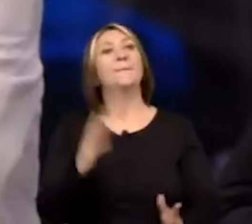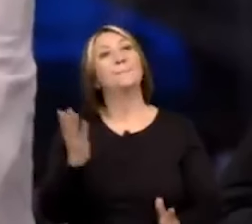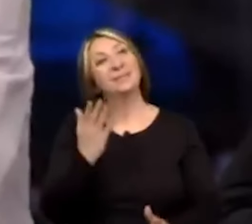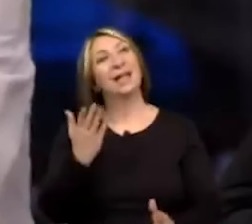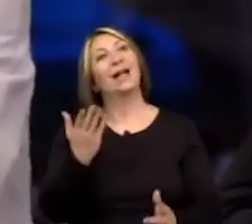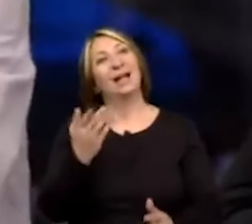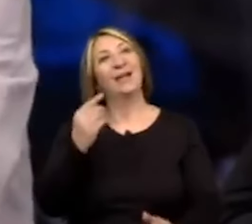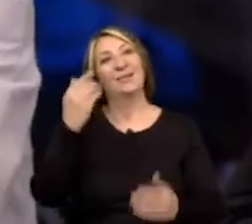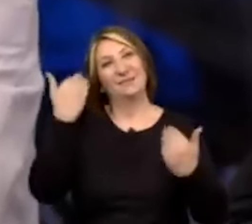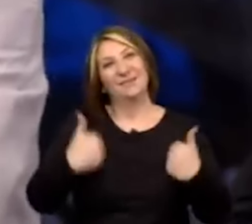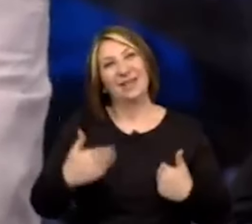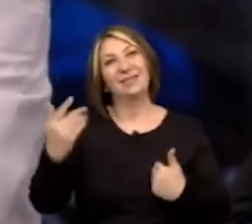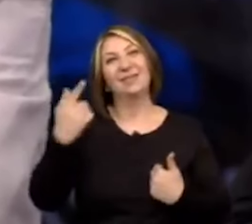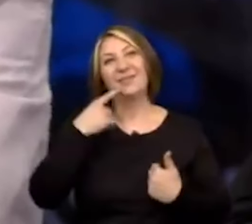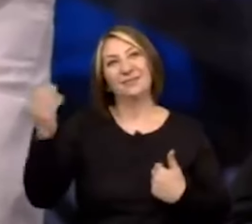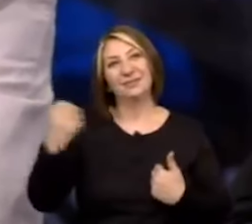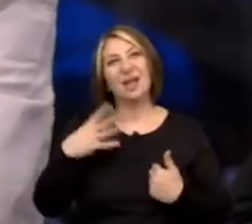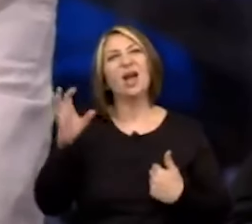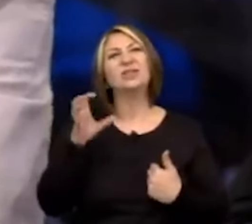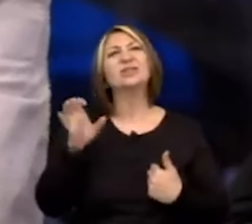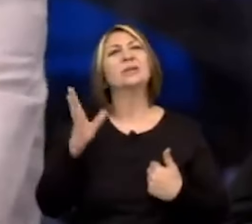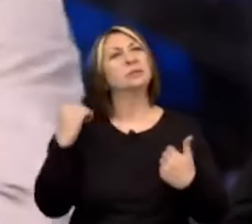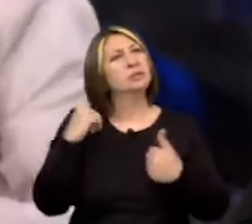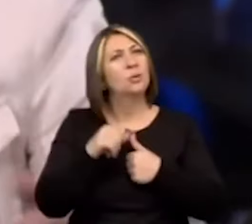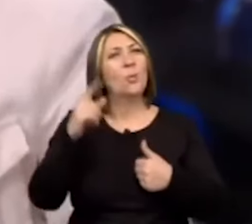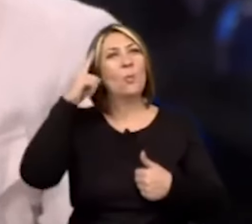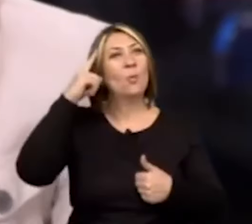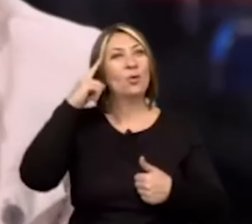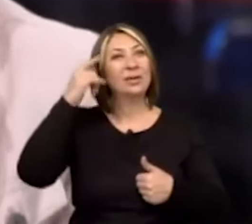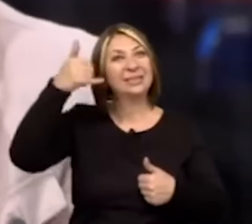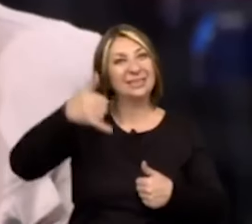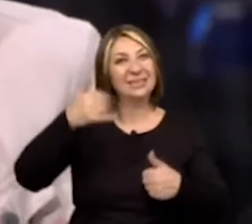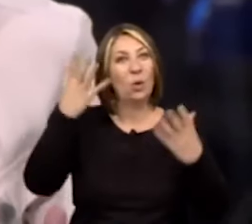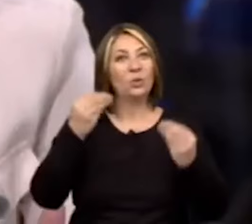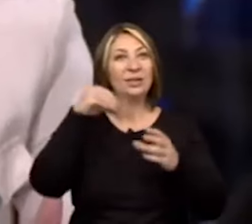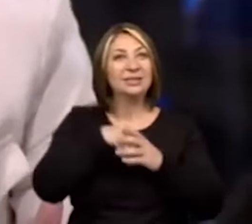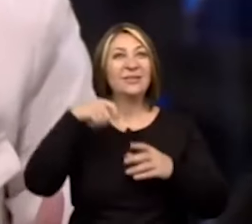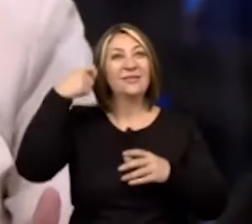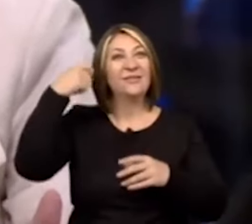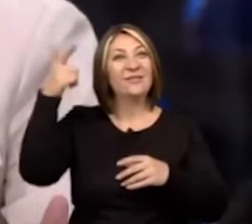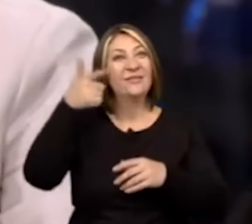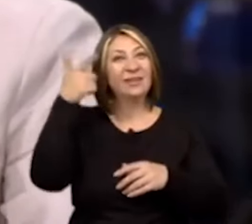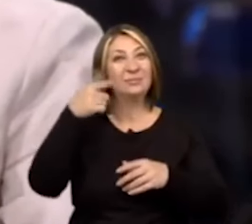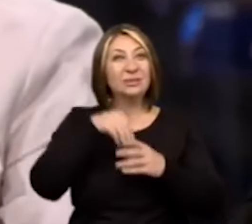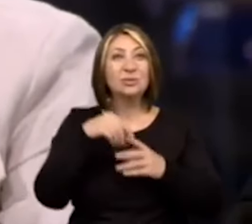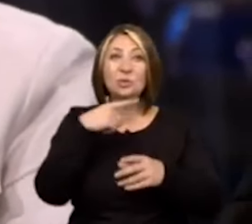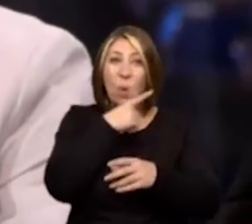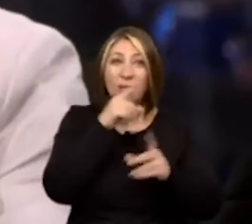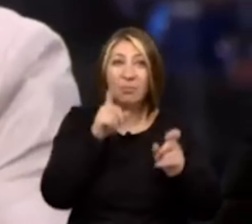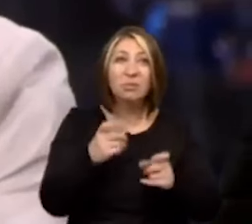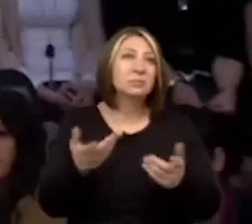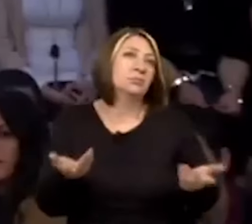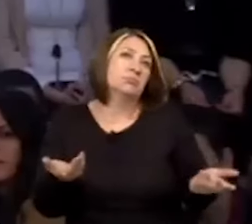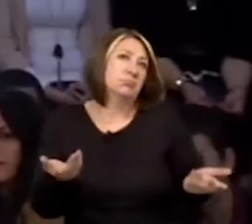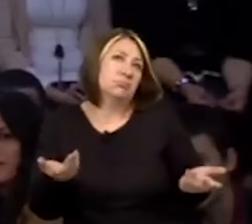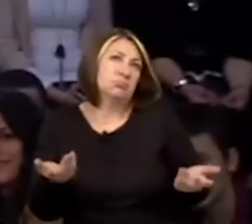Mesela gene böyle fiziksel bir durum da acıtıcı değil ama yine de söyleyeyim. İşte boyun kısa olduğu için film çekimlerinde zorlandın mı? Niye zorlanayım ki